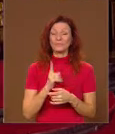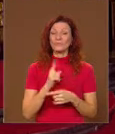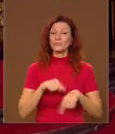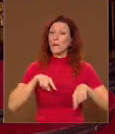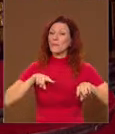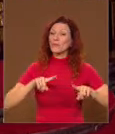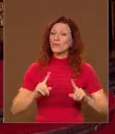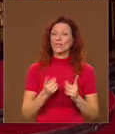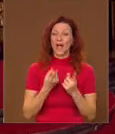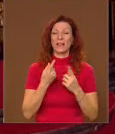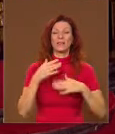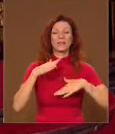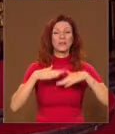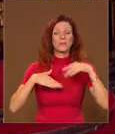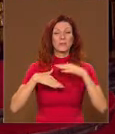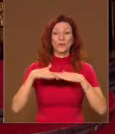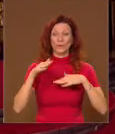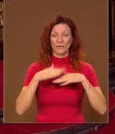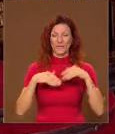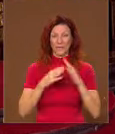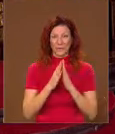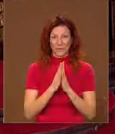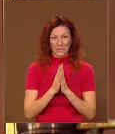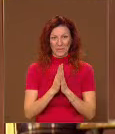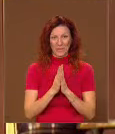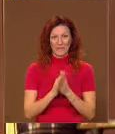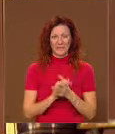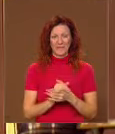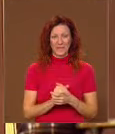първоначални подготвителни молитви.